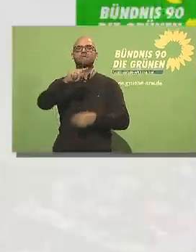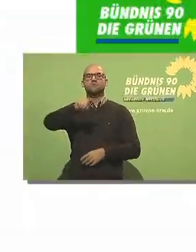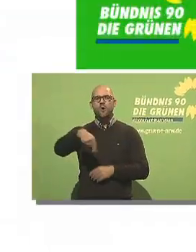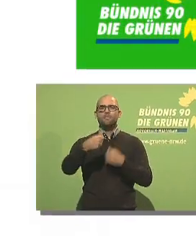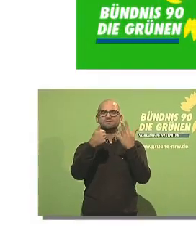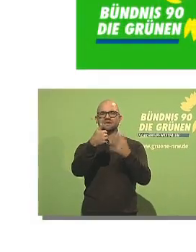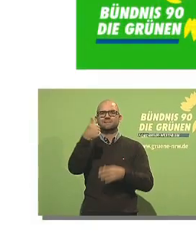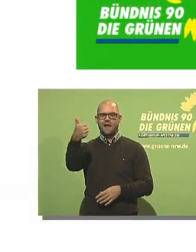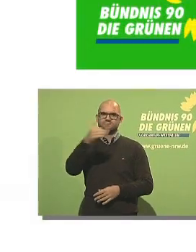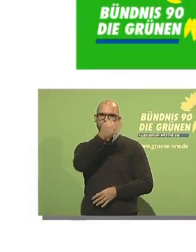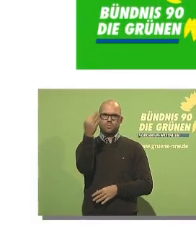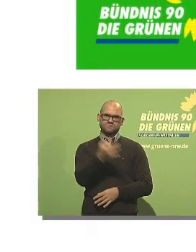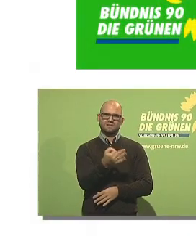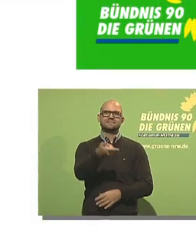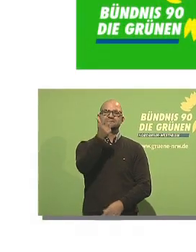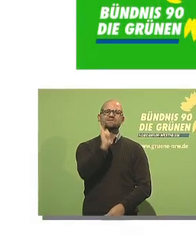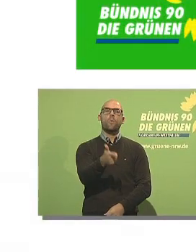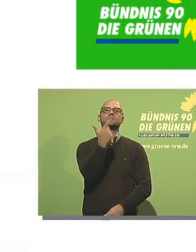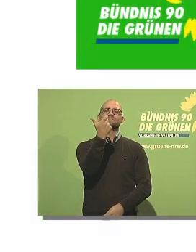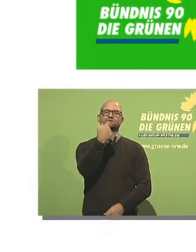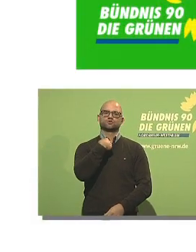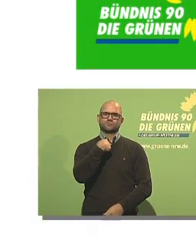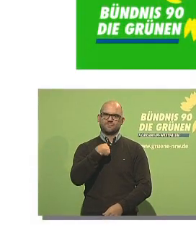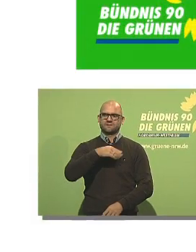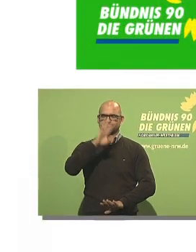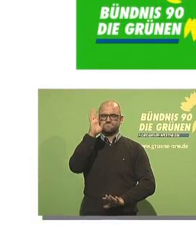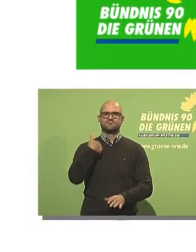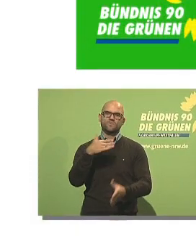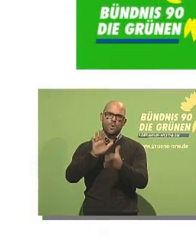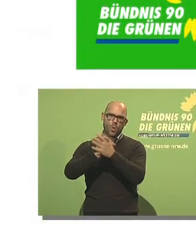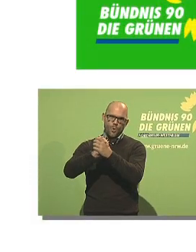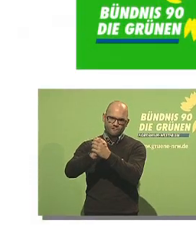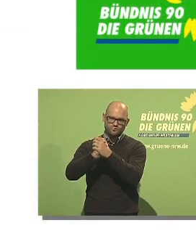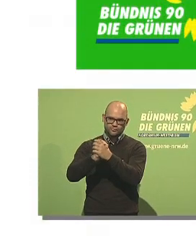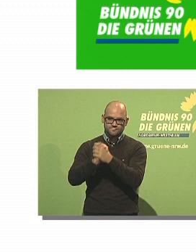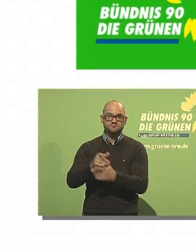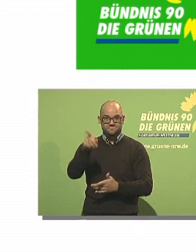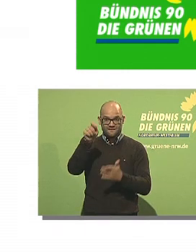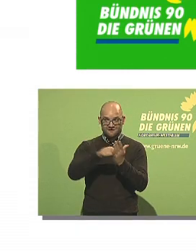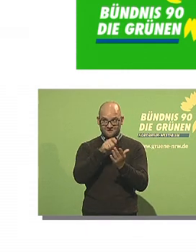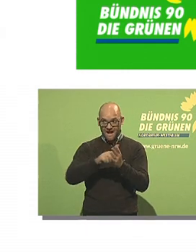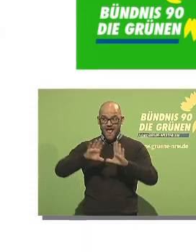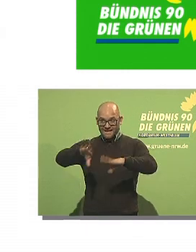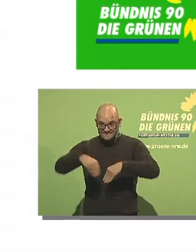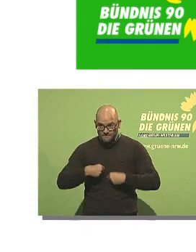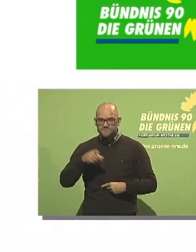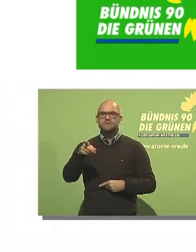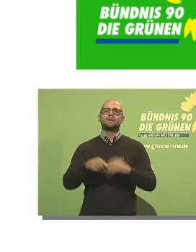86,61%, nämlich 220 Stimmen. Herzlichen Glückwunsch, Bärbel, und ich frage dich, nimmst du die Wahl an?